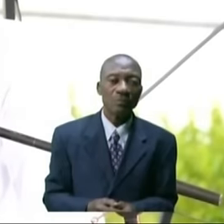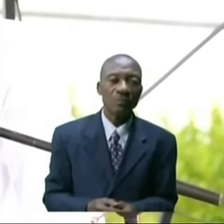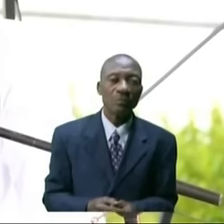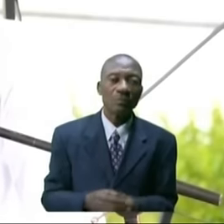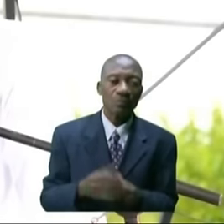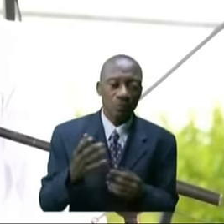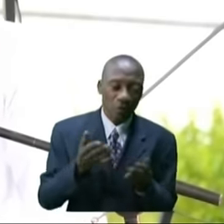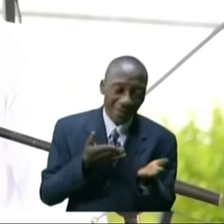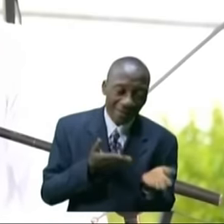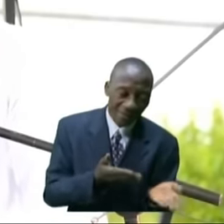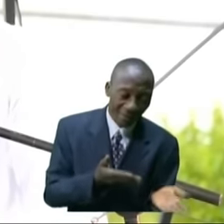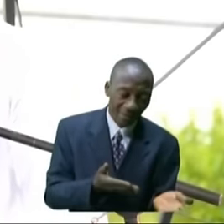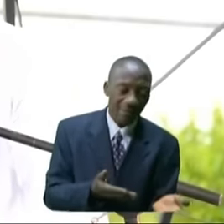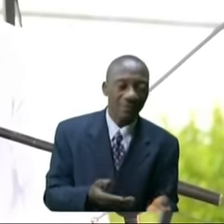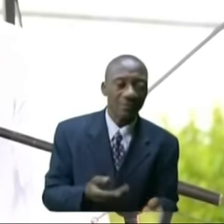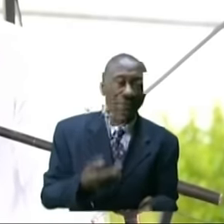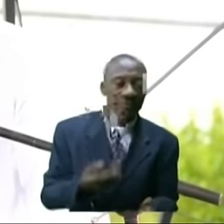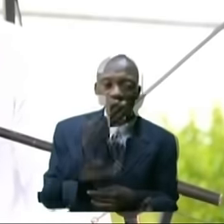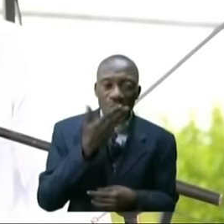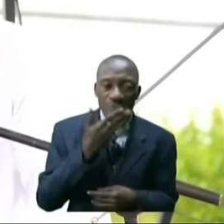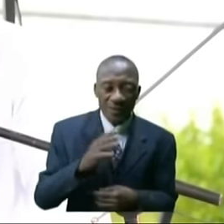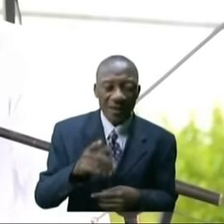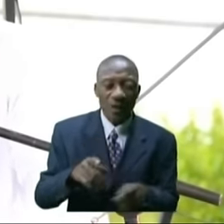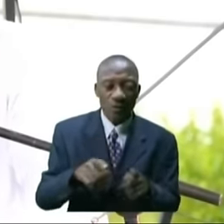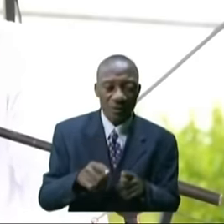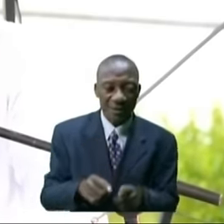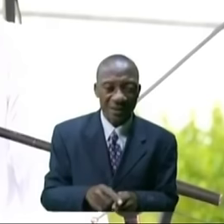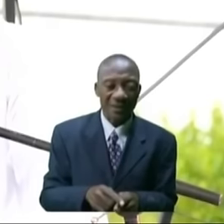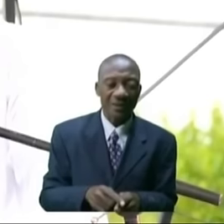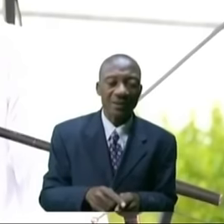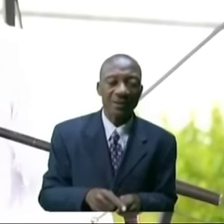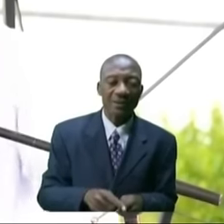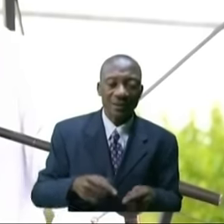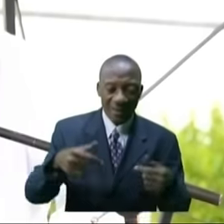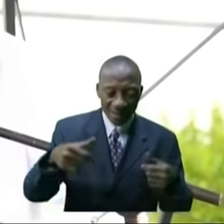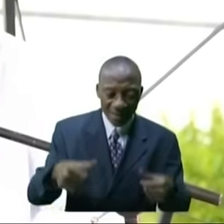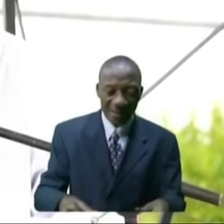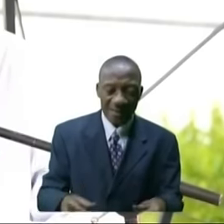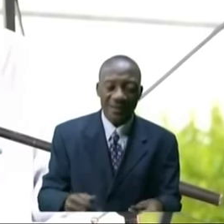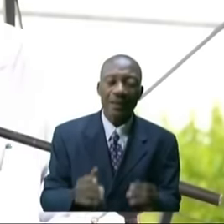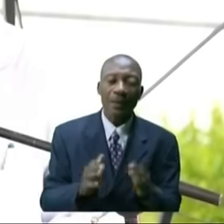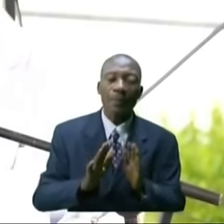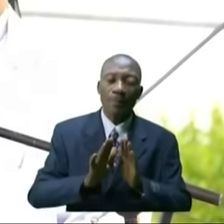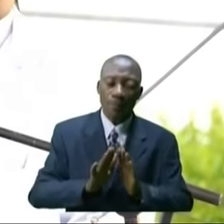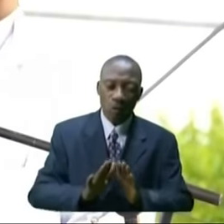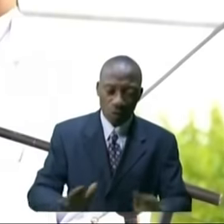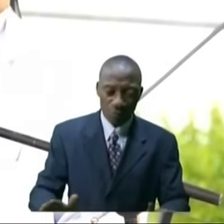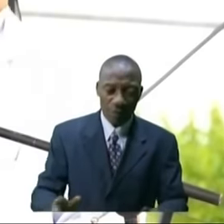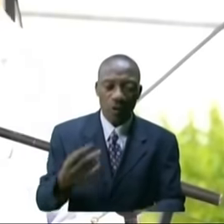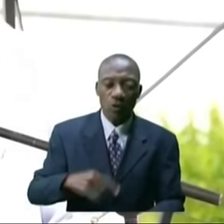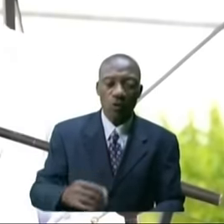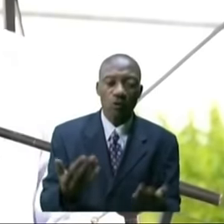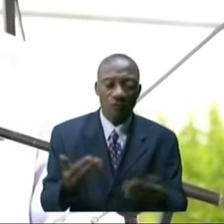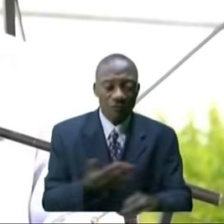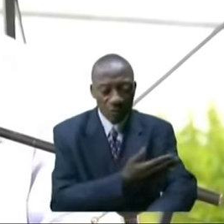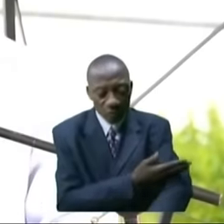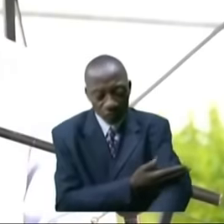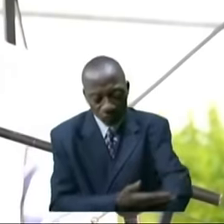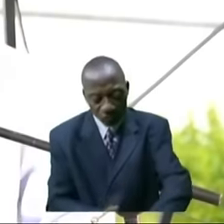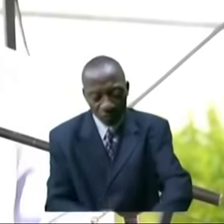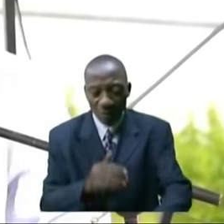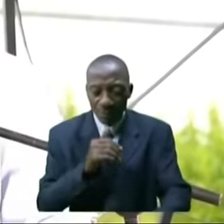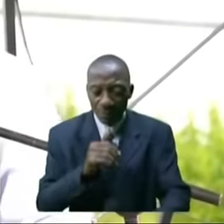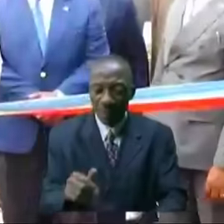de cet hôpital afin que nous ne puissions plus dégringoler comme c'était le temps des